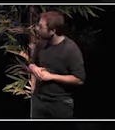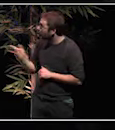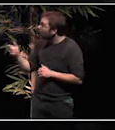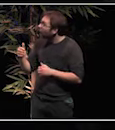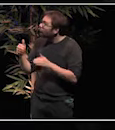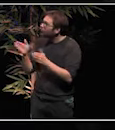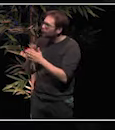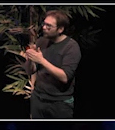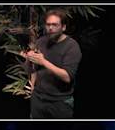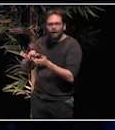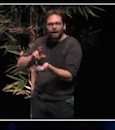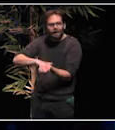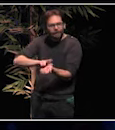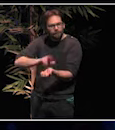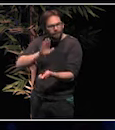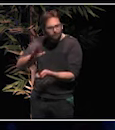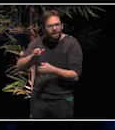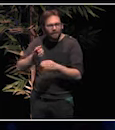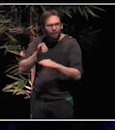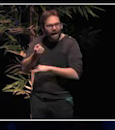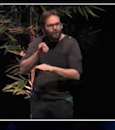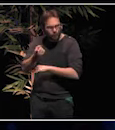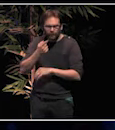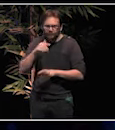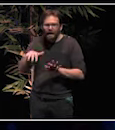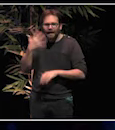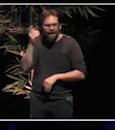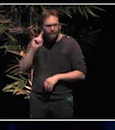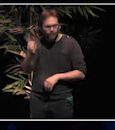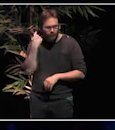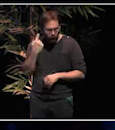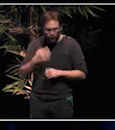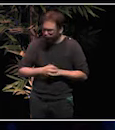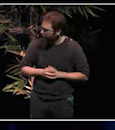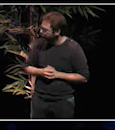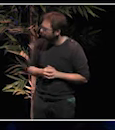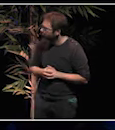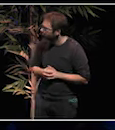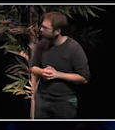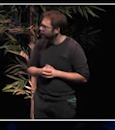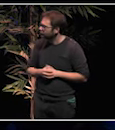ta vitesse sur marathon, donc en gros 15 km/h.